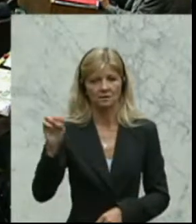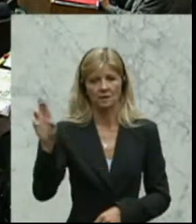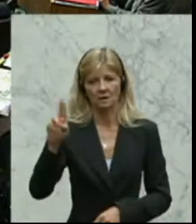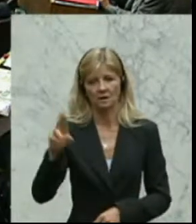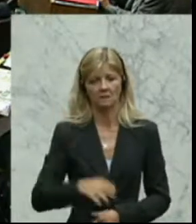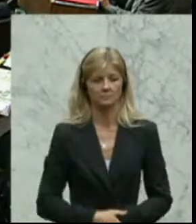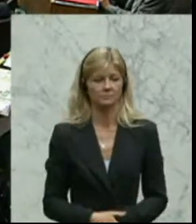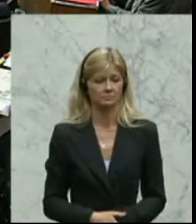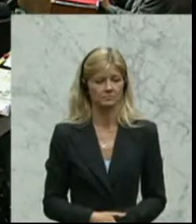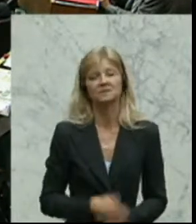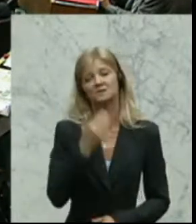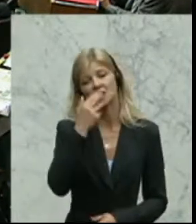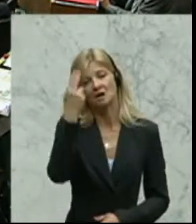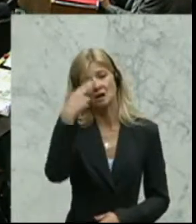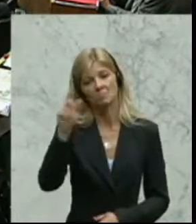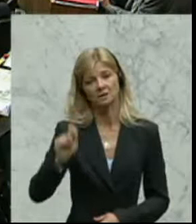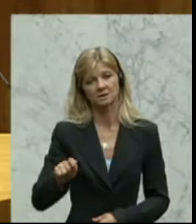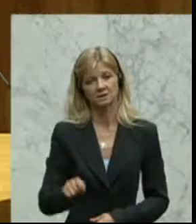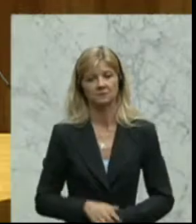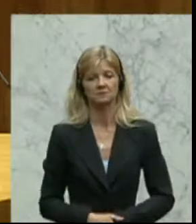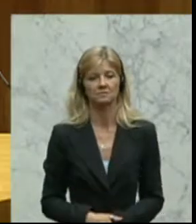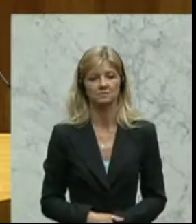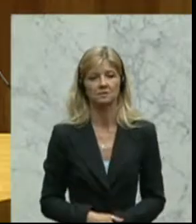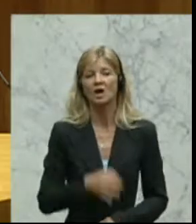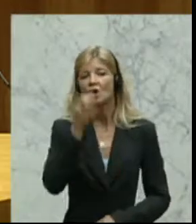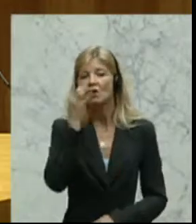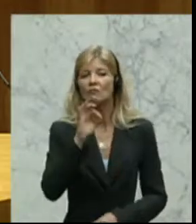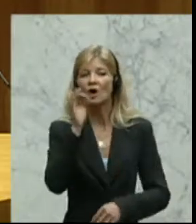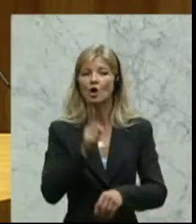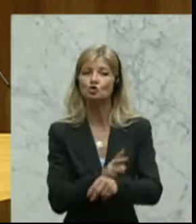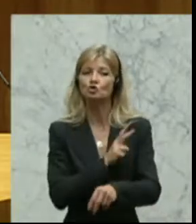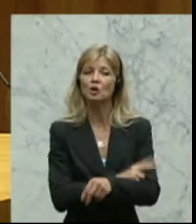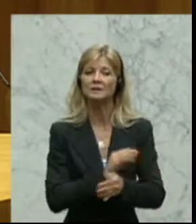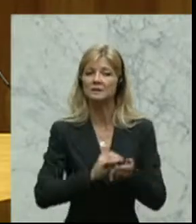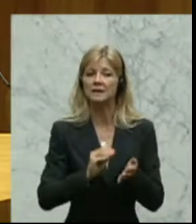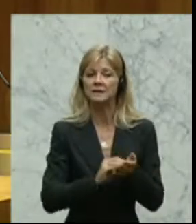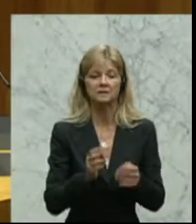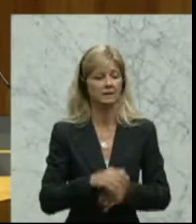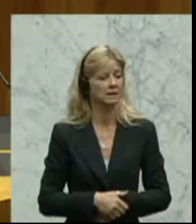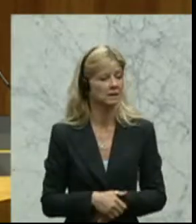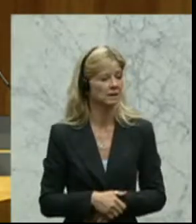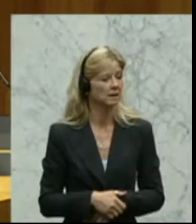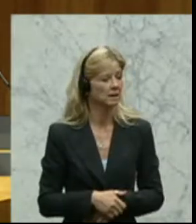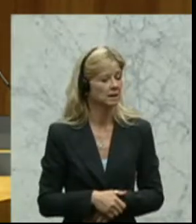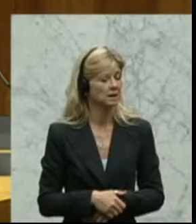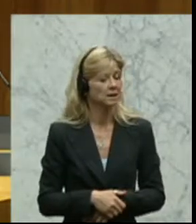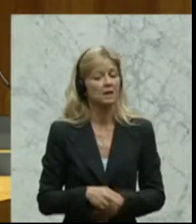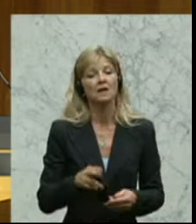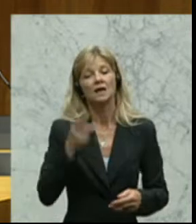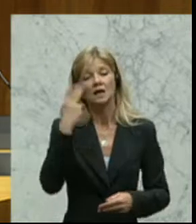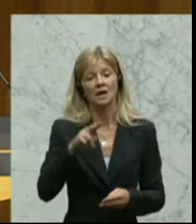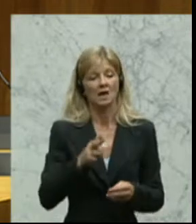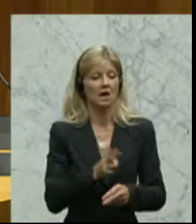Danke, Herr Präsident. Frau Staatssekretär, Herr Staatssekretär, meine Damen und Herren, der Kollege Dr. Fuchs hat es ja heute